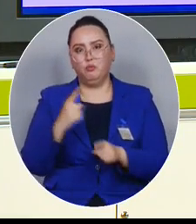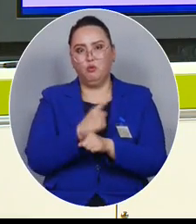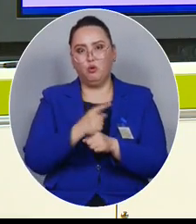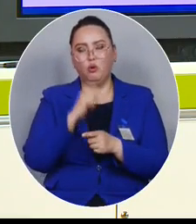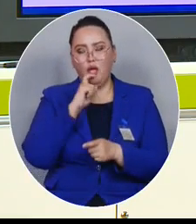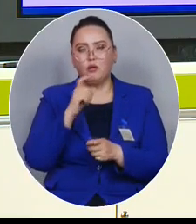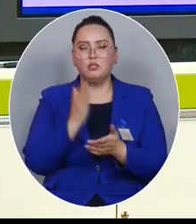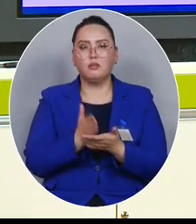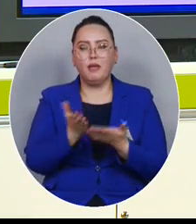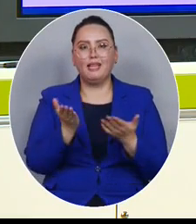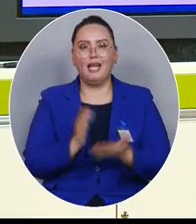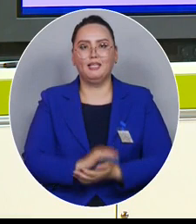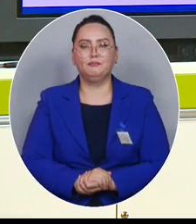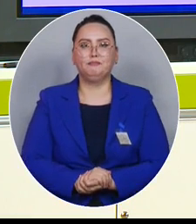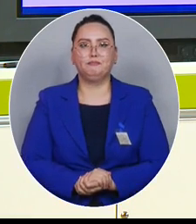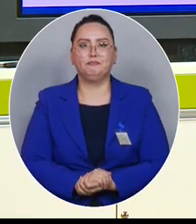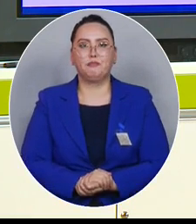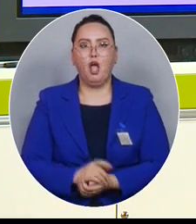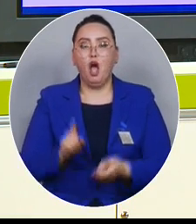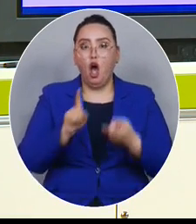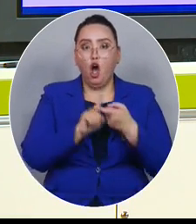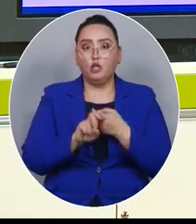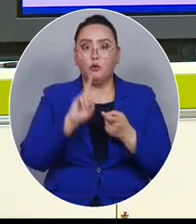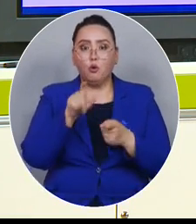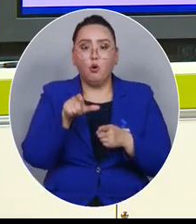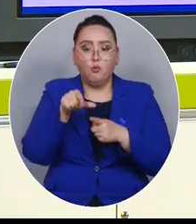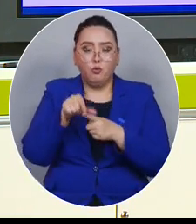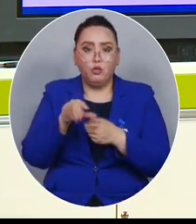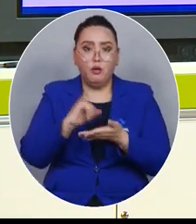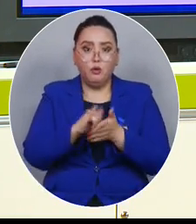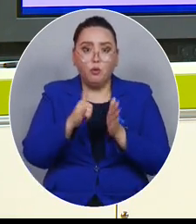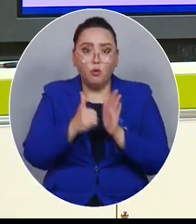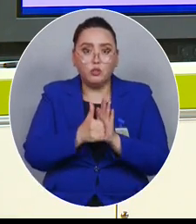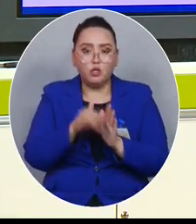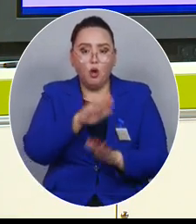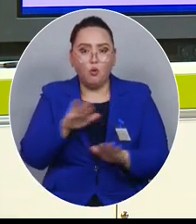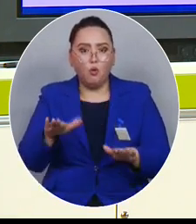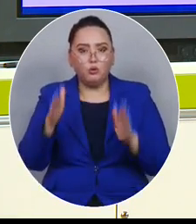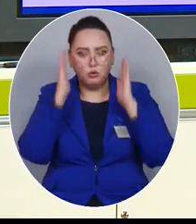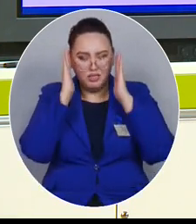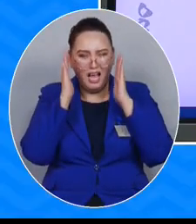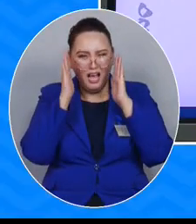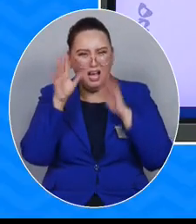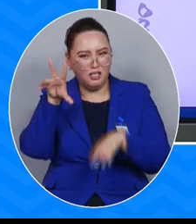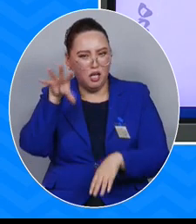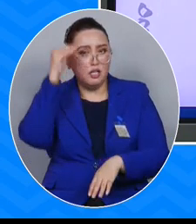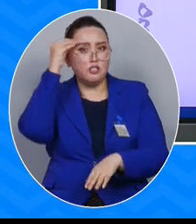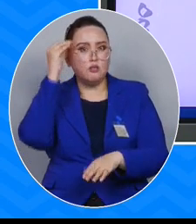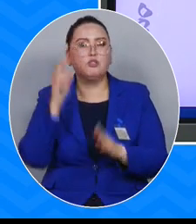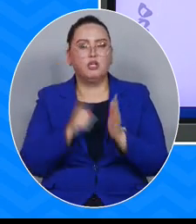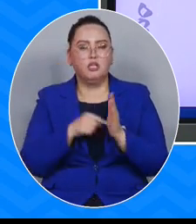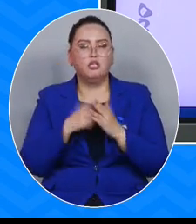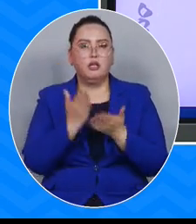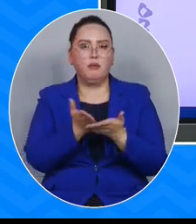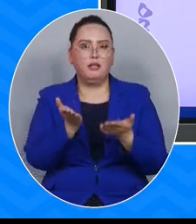үйлдөөлөөлөөө холбажага, холбохүйгийг өгтэйвэрийн өтхэйг уас хүхтүүд хэржэрэг мэдээж үнээг өгэдгийг уас нэлээ анхаарг шаратлагдаа гэж үнэлтөөлж болон. Заадхэйр үйн